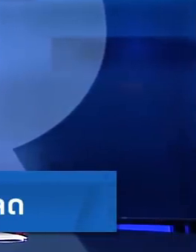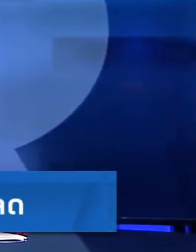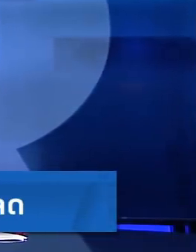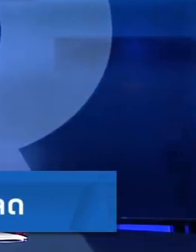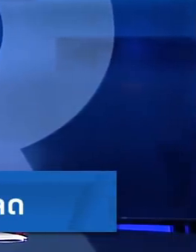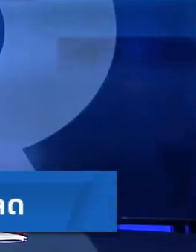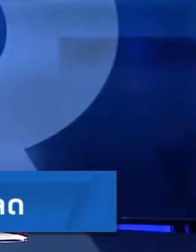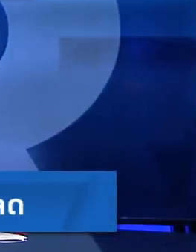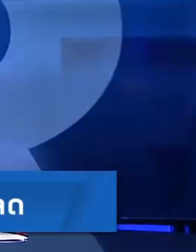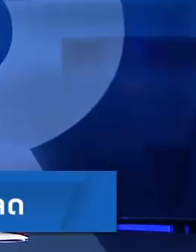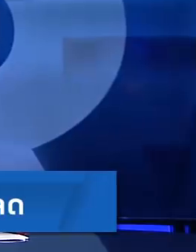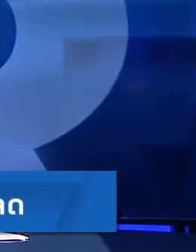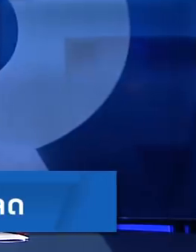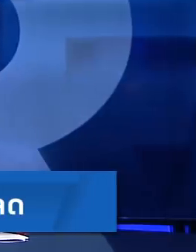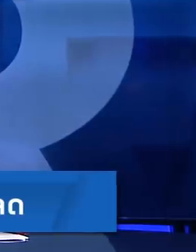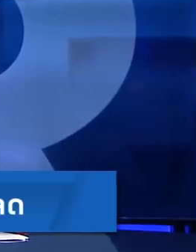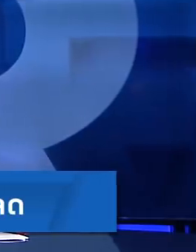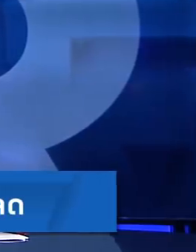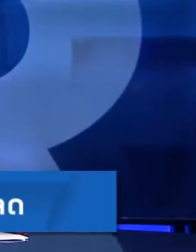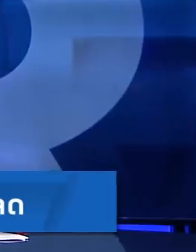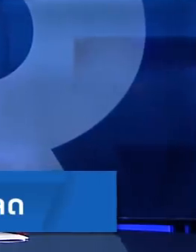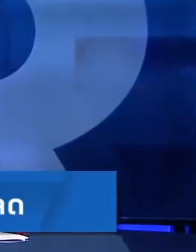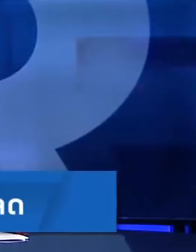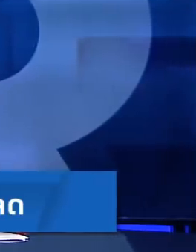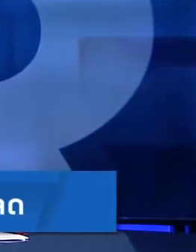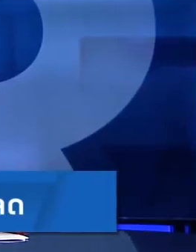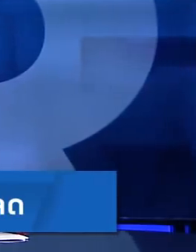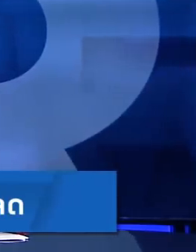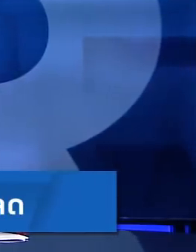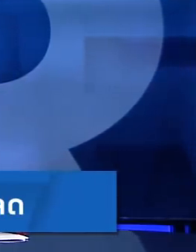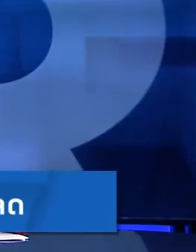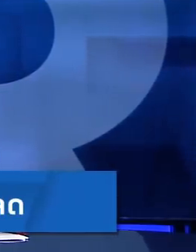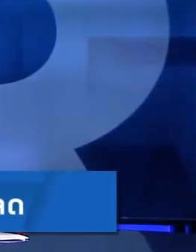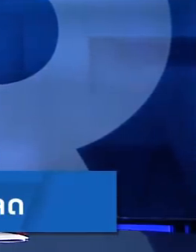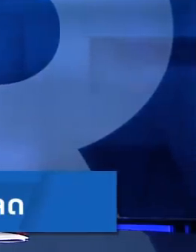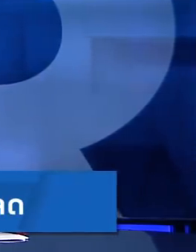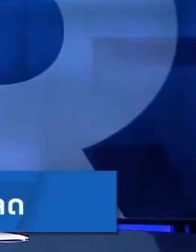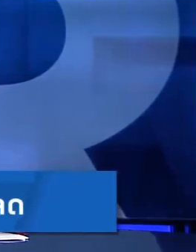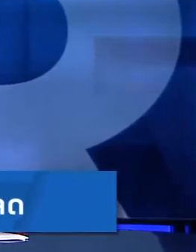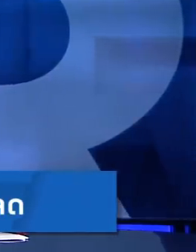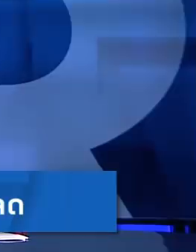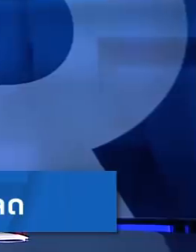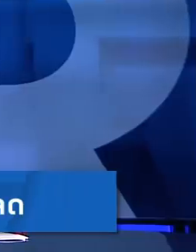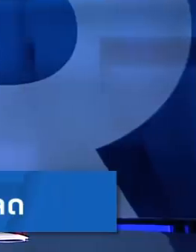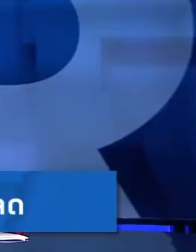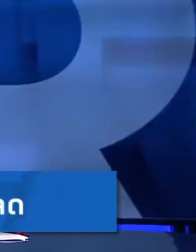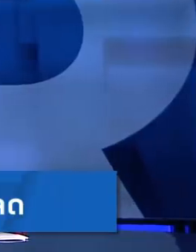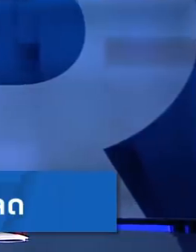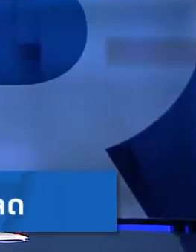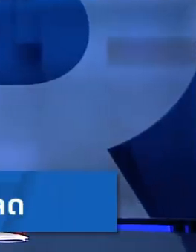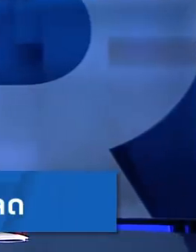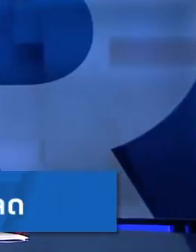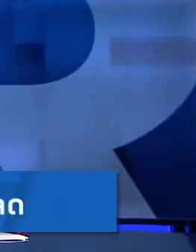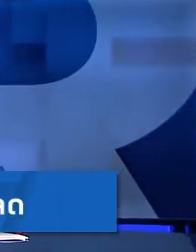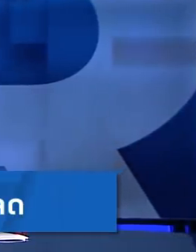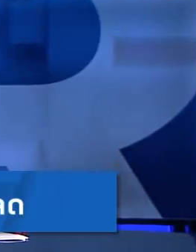ดีที่สุดแล้วไม่มีการโกงกินกันเกิดขึ้นนะครับประชาชนวินิจฉัยเองแล้วกันนะครับว่าตัวเลข 1,000 กว่าที่ตายไปสถานการณ์วัคซีนที่คนกังวลว่าจะไม่